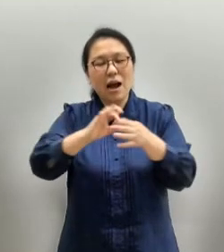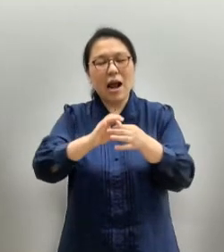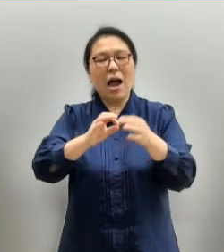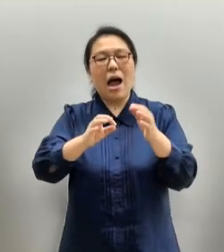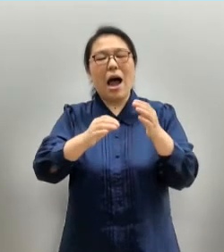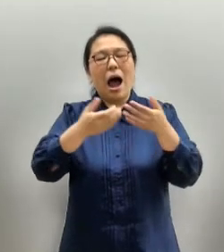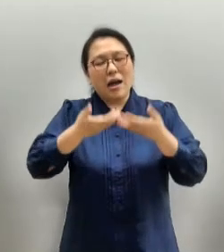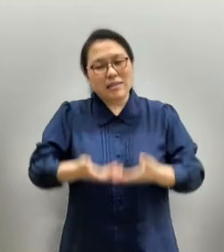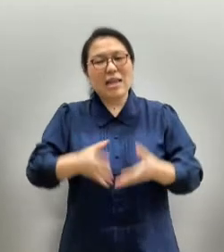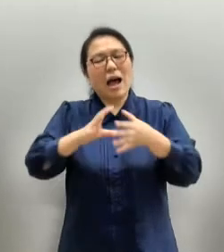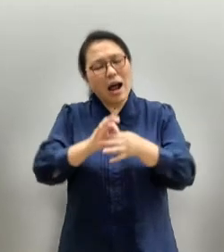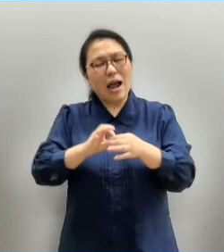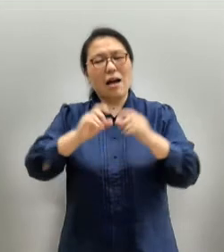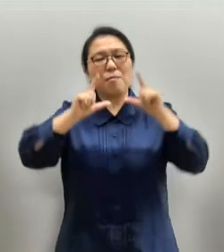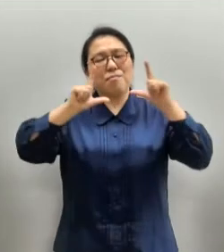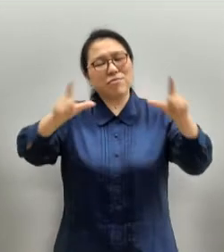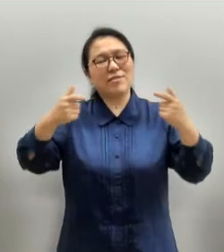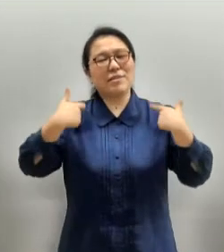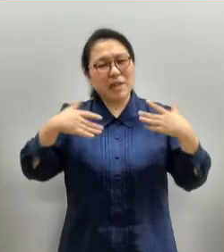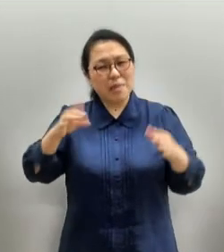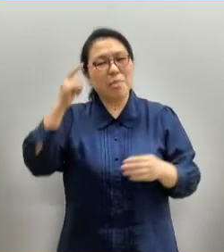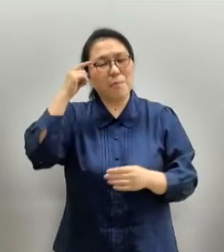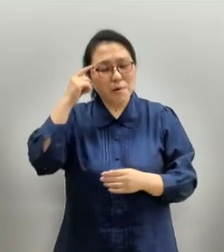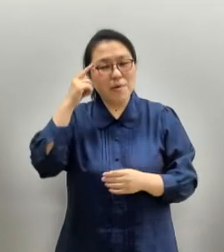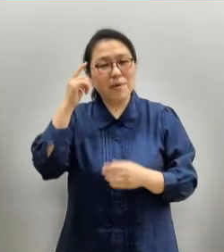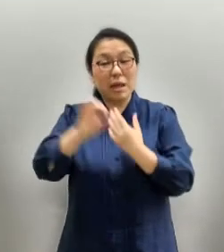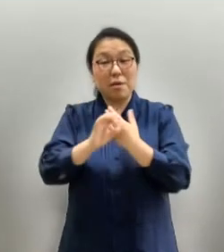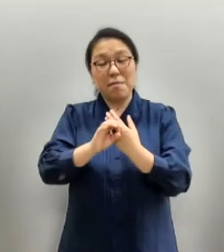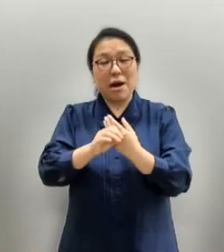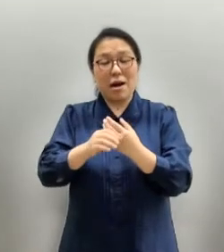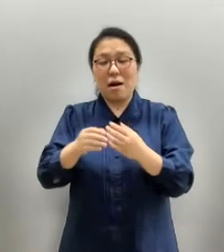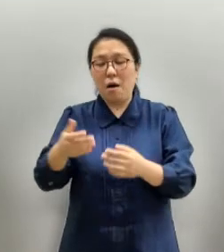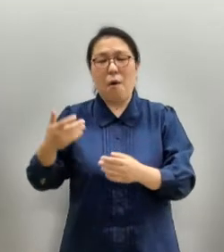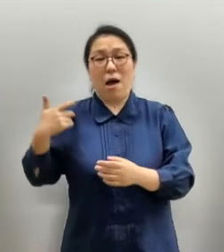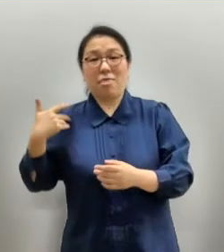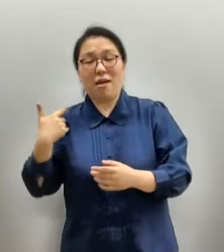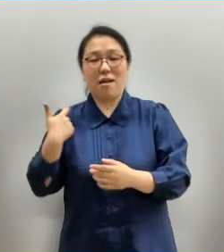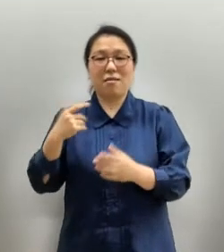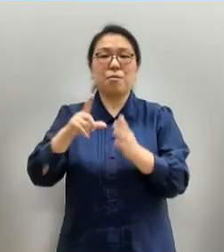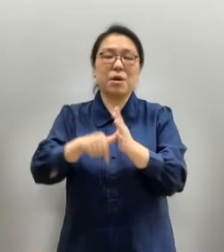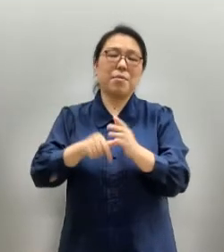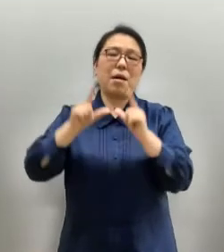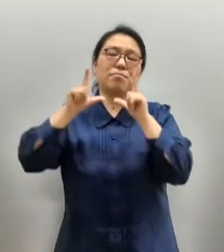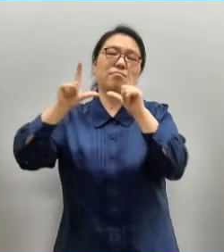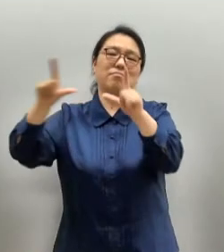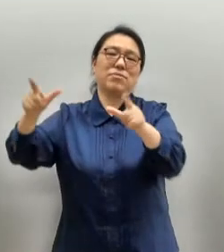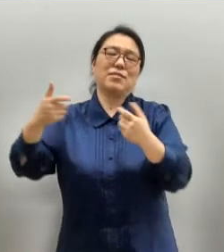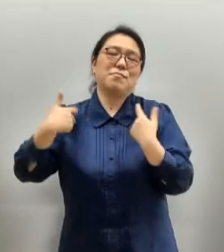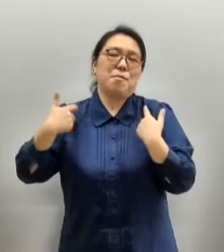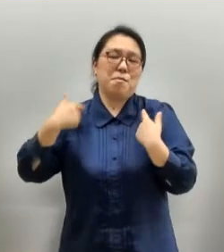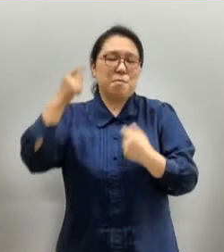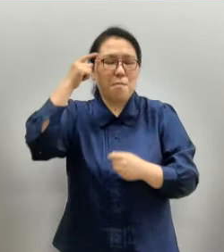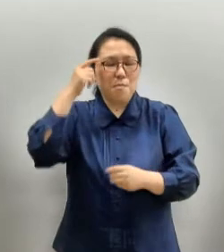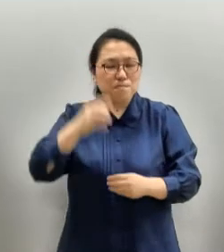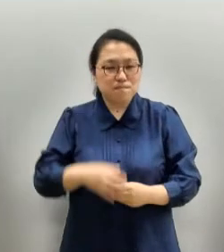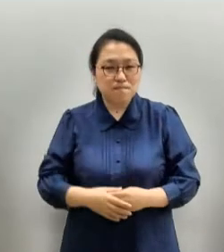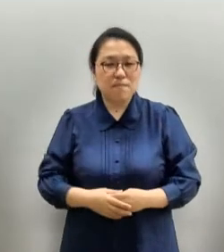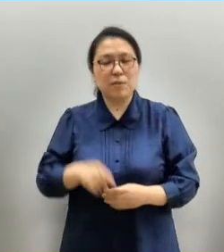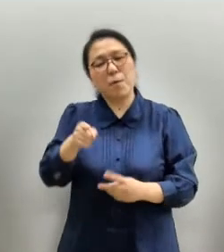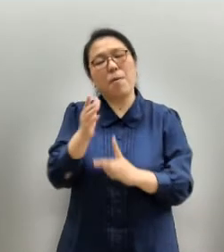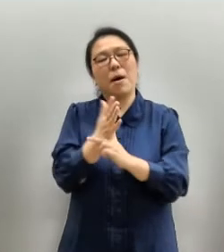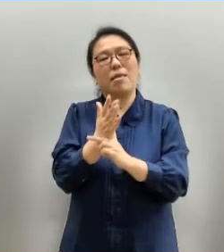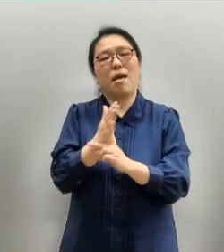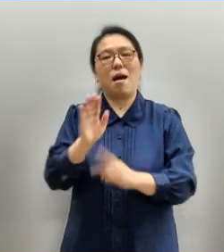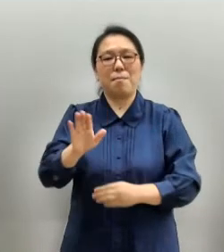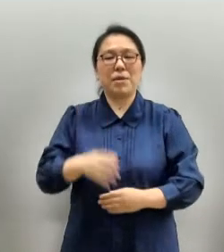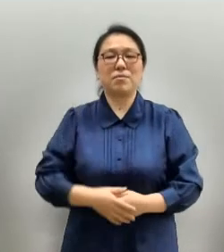こう広がるような場合はですね、もう徹底的に情報は出さなければいけないと思いますので、そこでこう分けている考え方でございます。